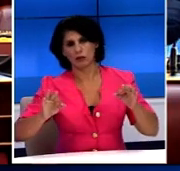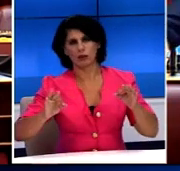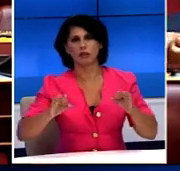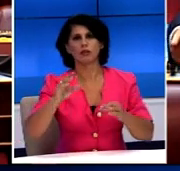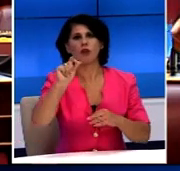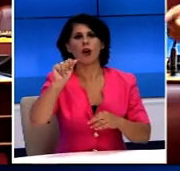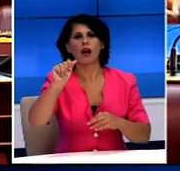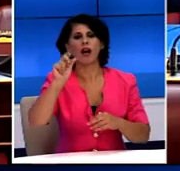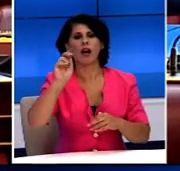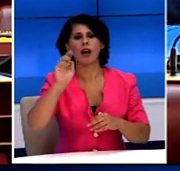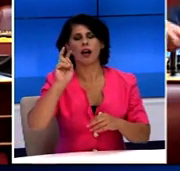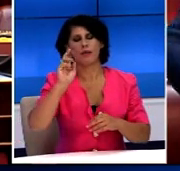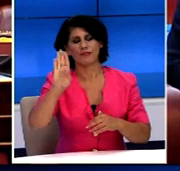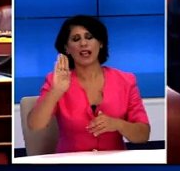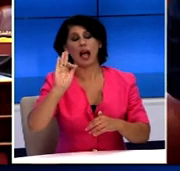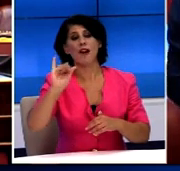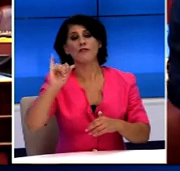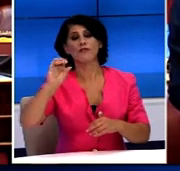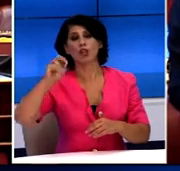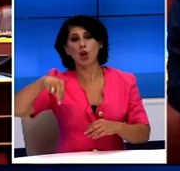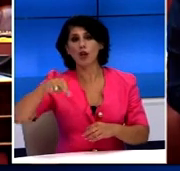Καραχισάρα, έφτασε έξω από την Άγκυρα.